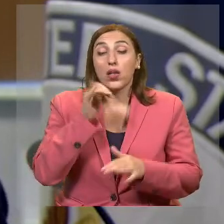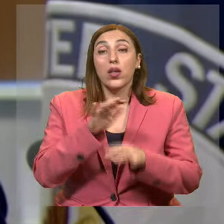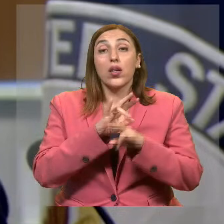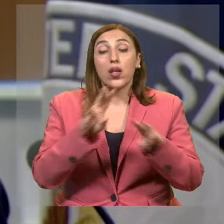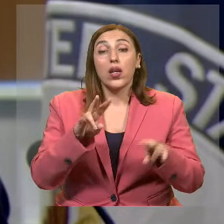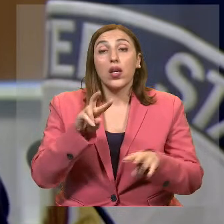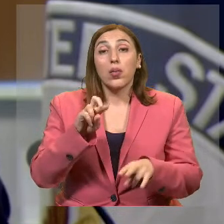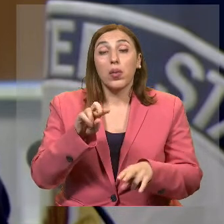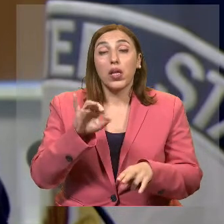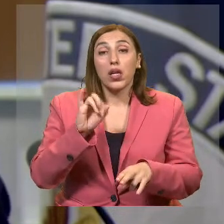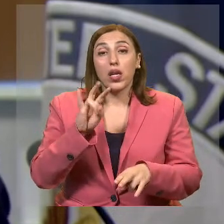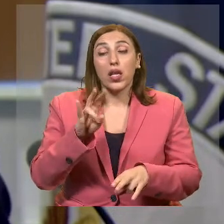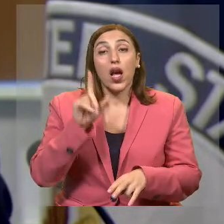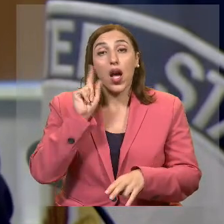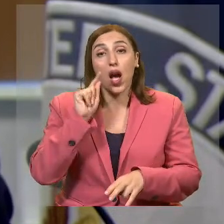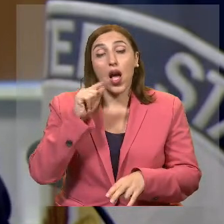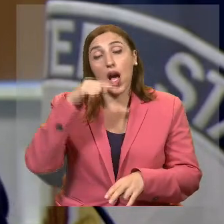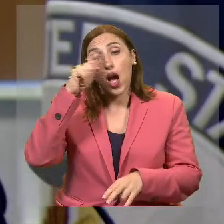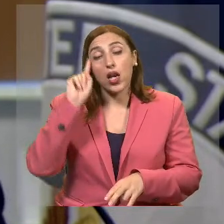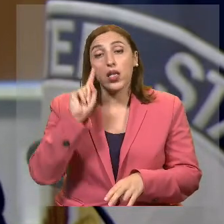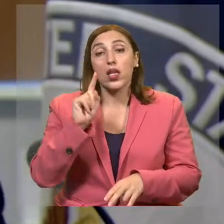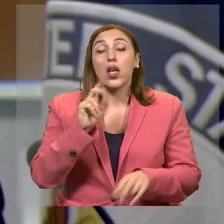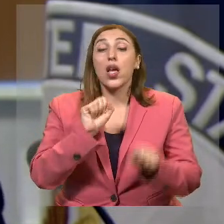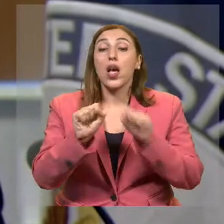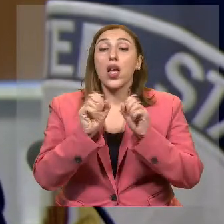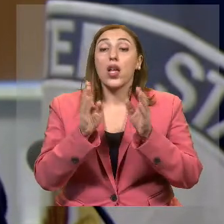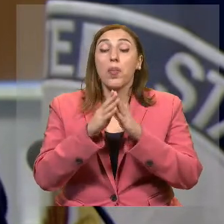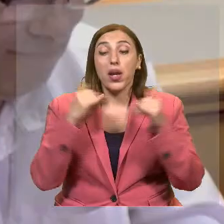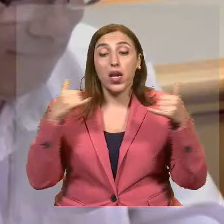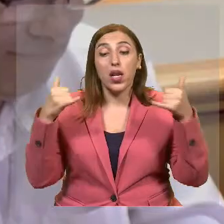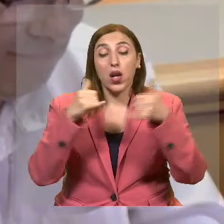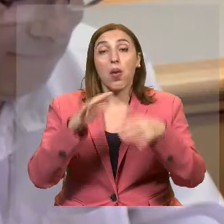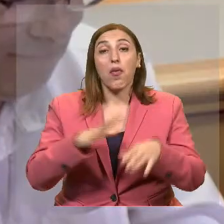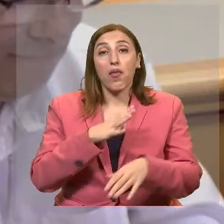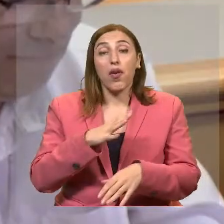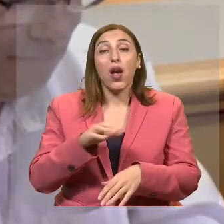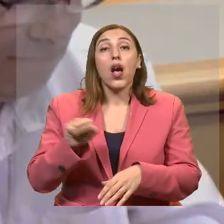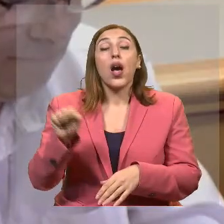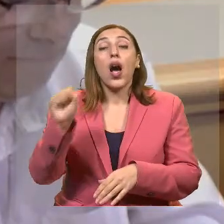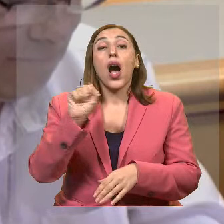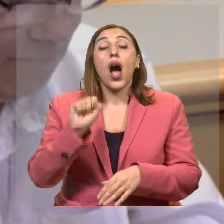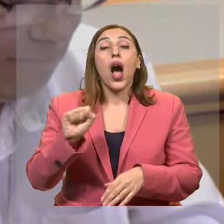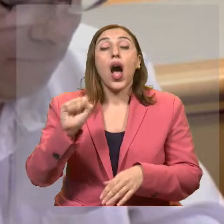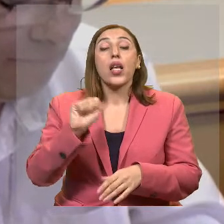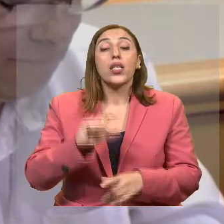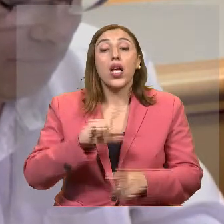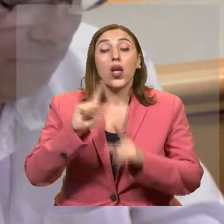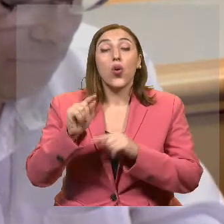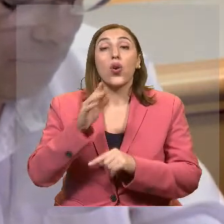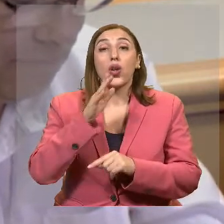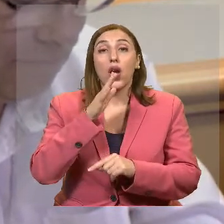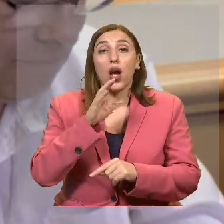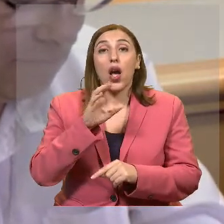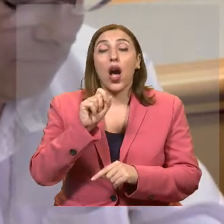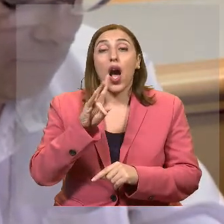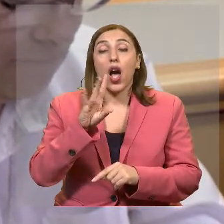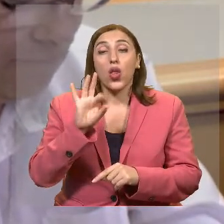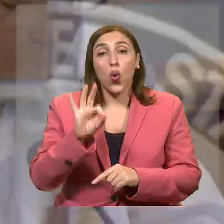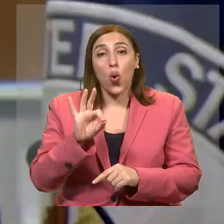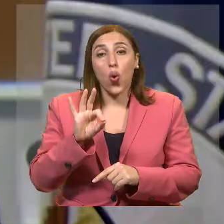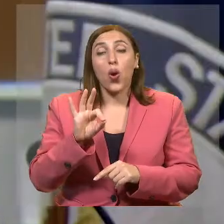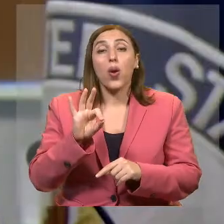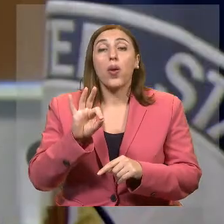Հայաստանի եւ Ադրբեջանի ղեկավարների հետ հեռախոսազրույցներ է ունեցել ասիական ուղևորության ընթացքում՝ մեկի հետ Հանոյից, մյուսի